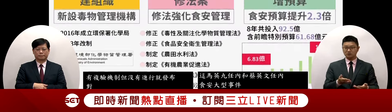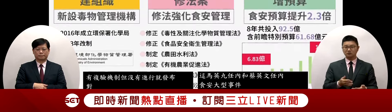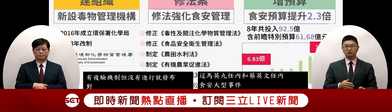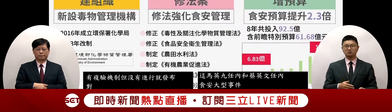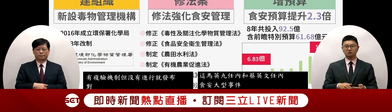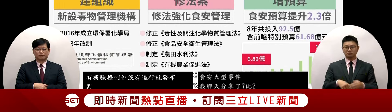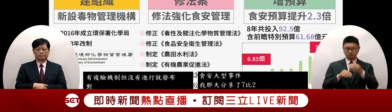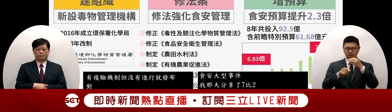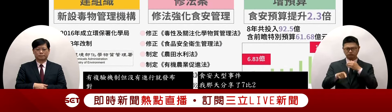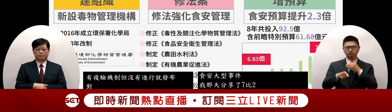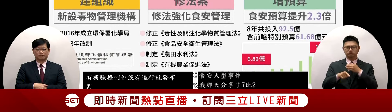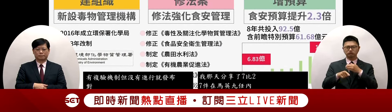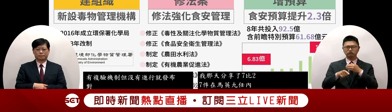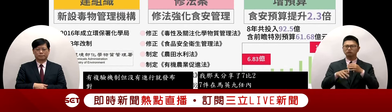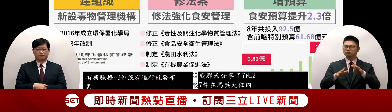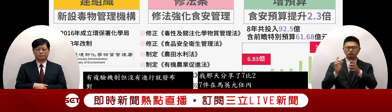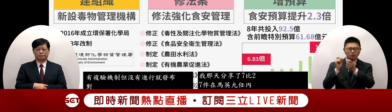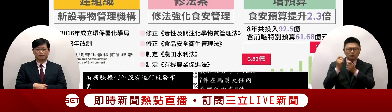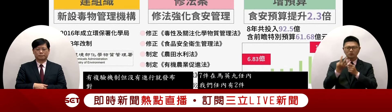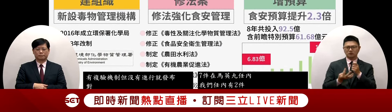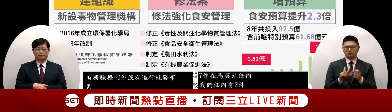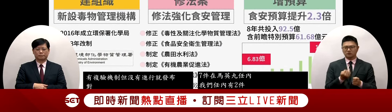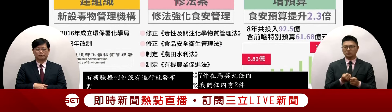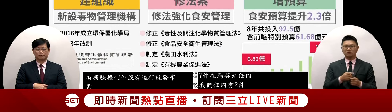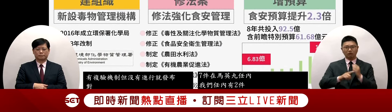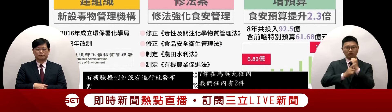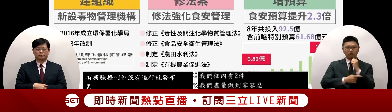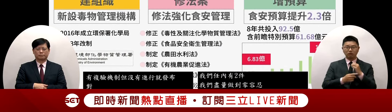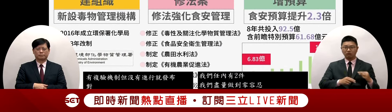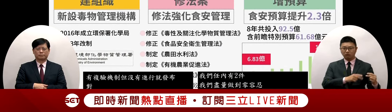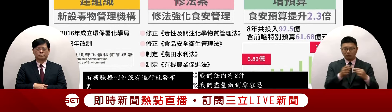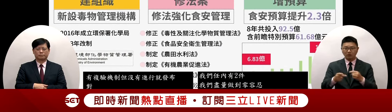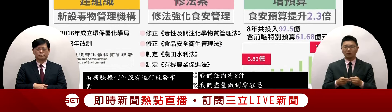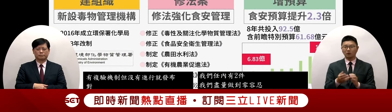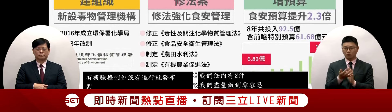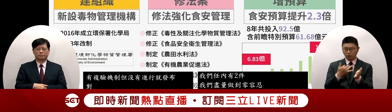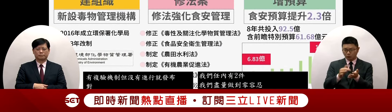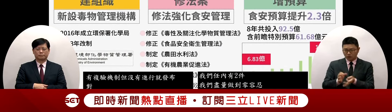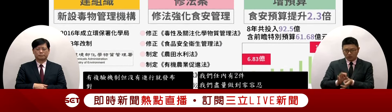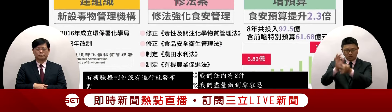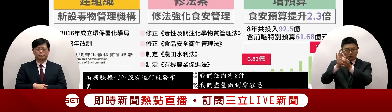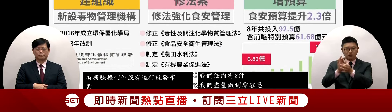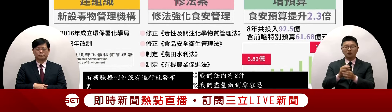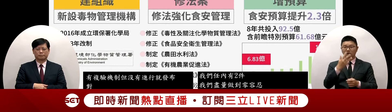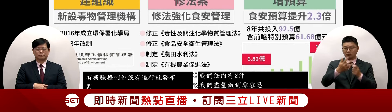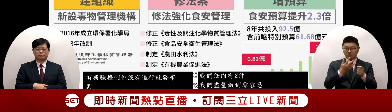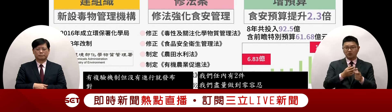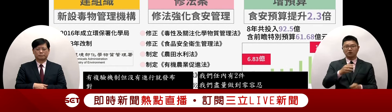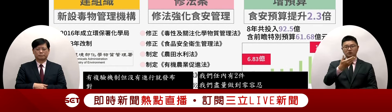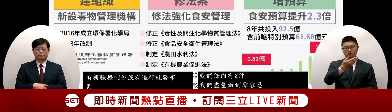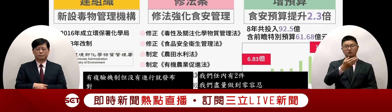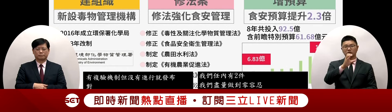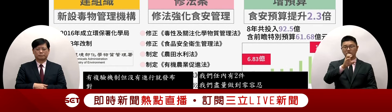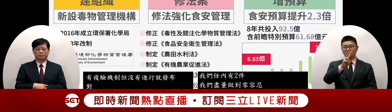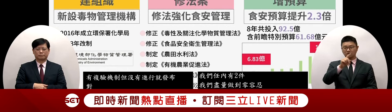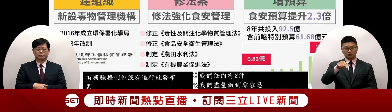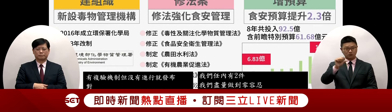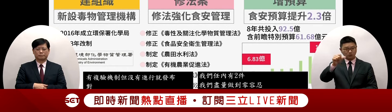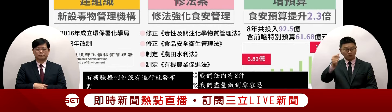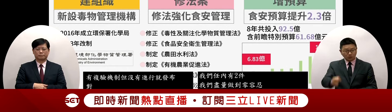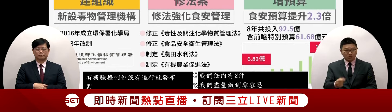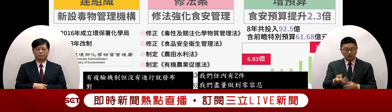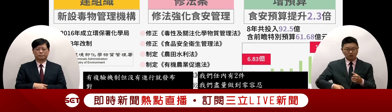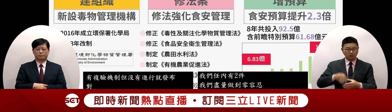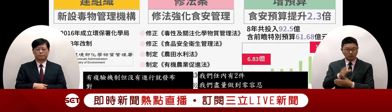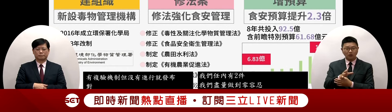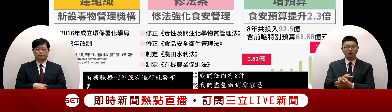页。所以这几年来，建组织修法案增预算，我们8年投入92.5亿来进行食安